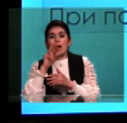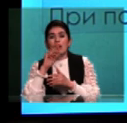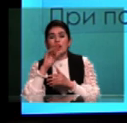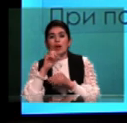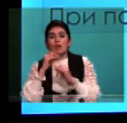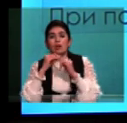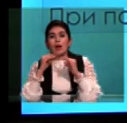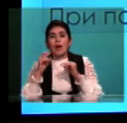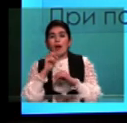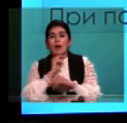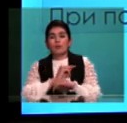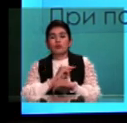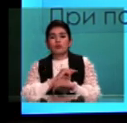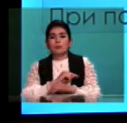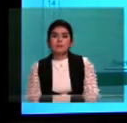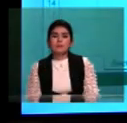столе.